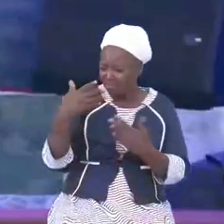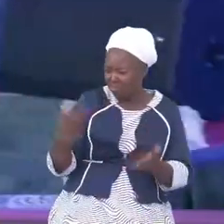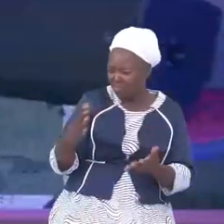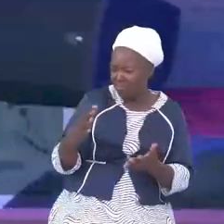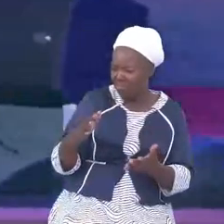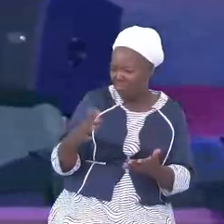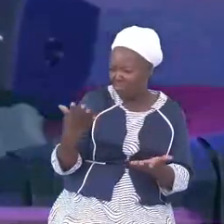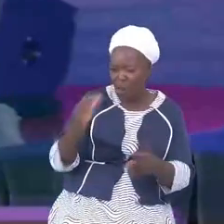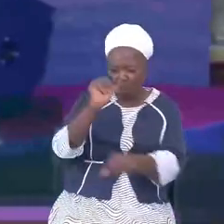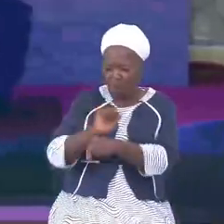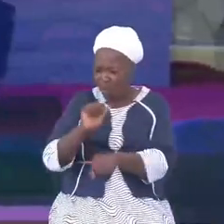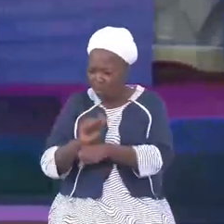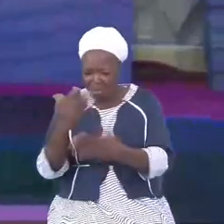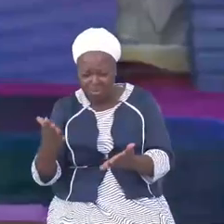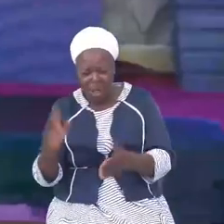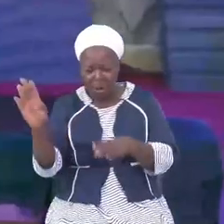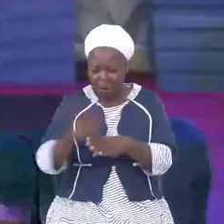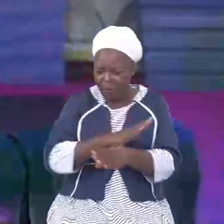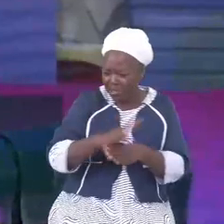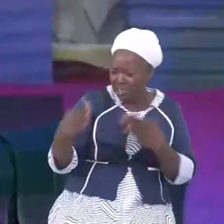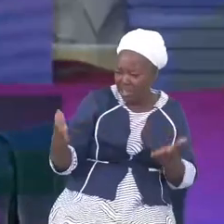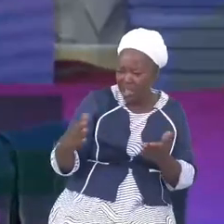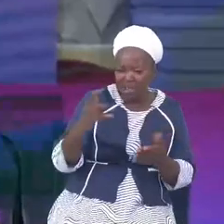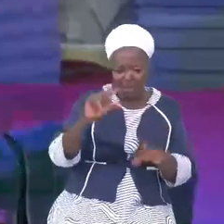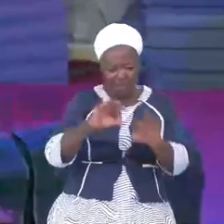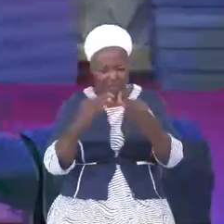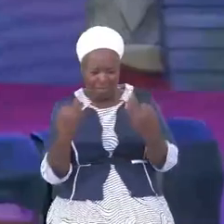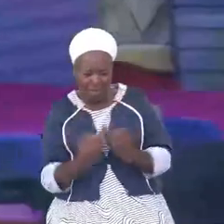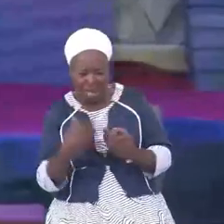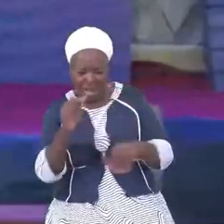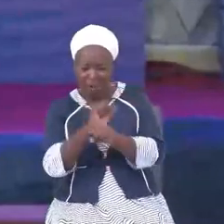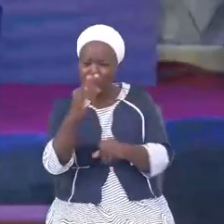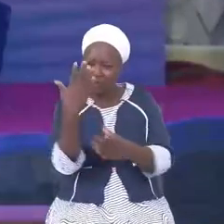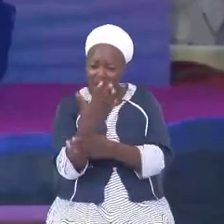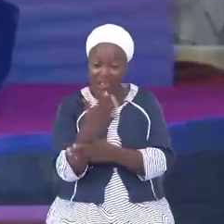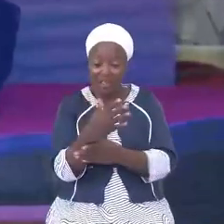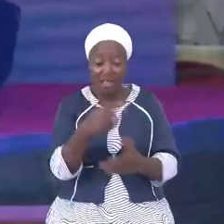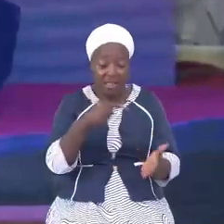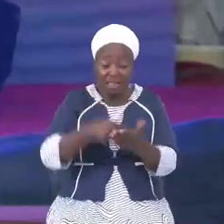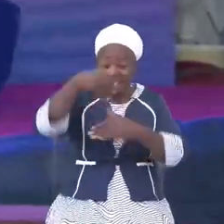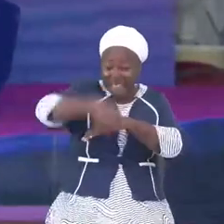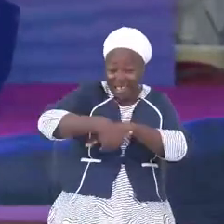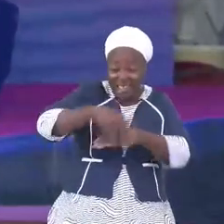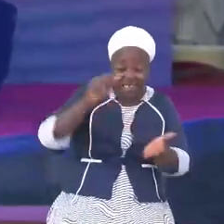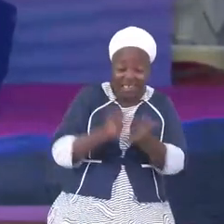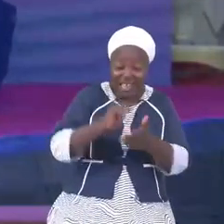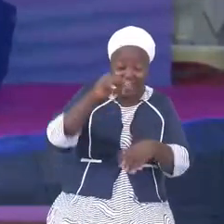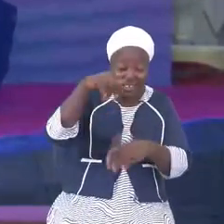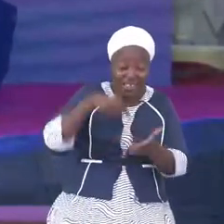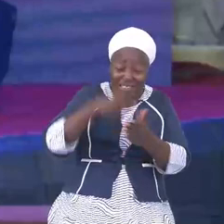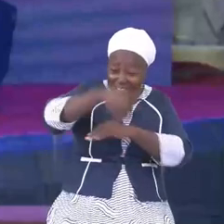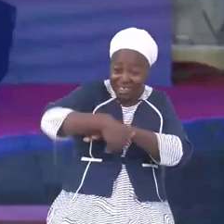englouti l'œuvre de tes mains, ce soir, cette chose seul va vomir